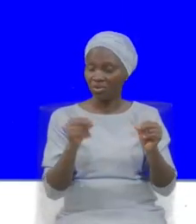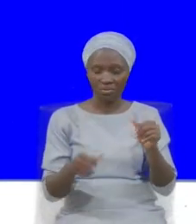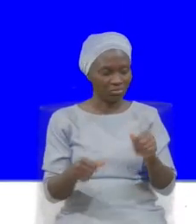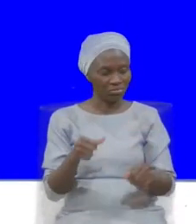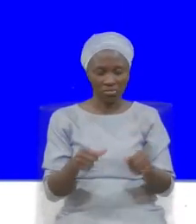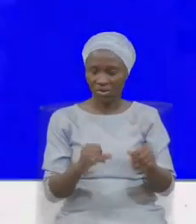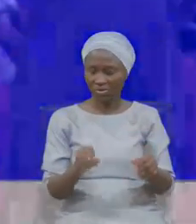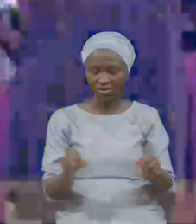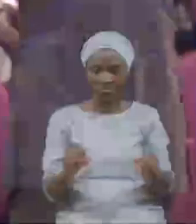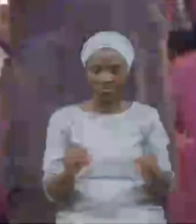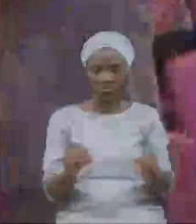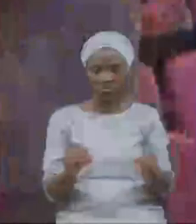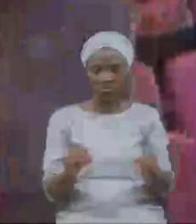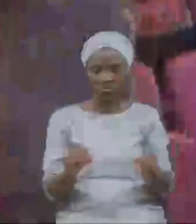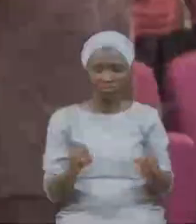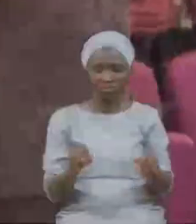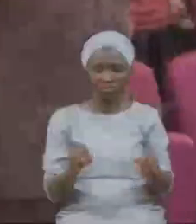pas de doute,